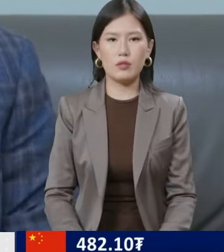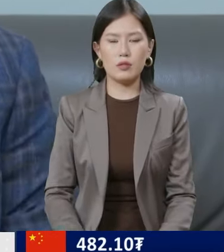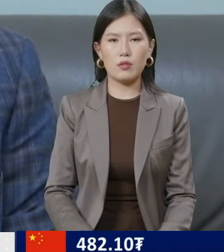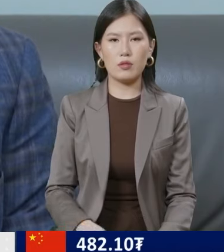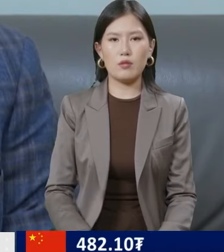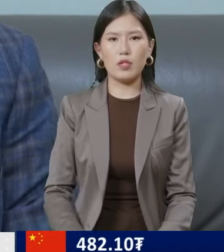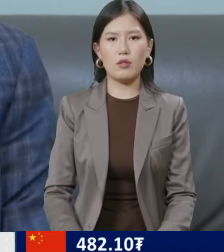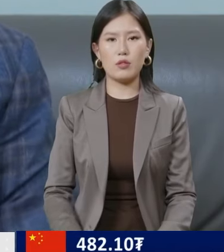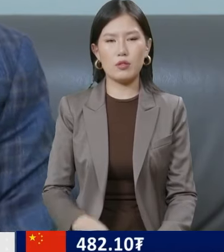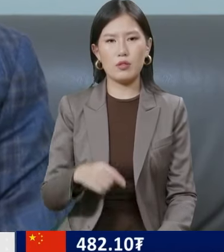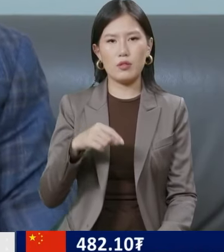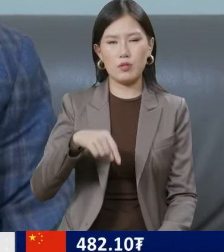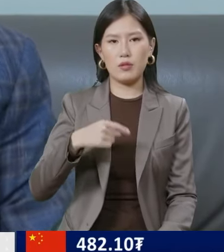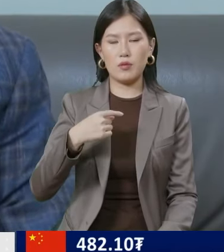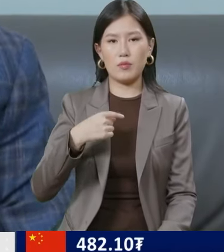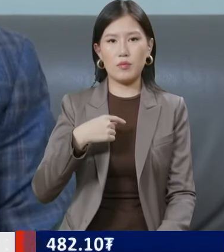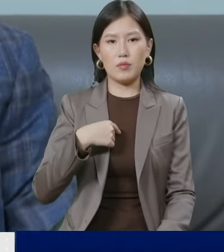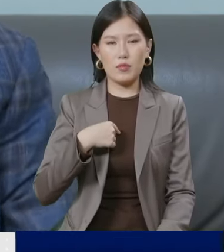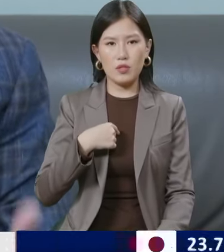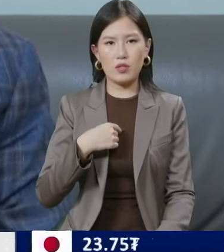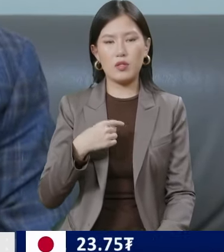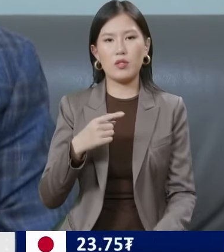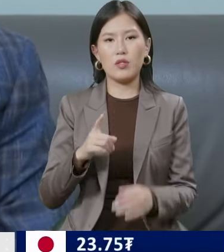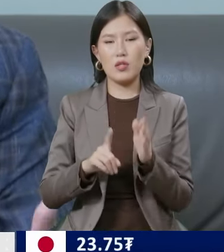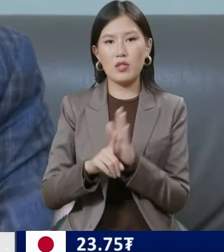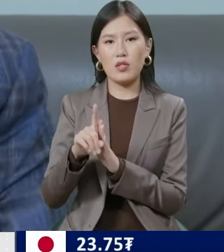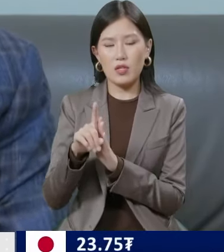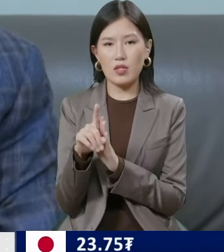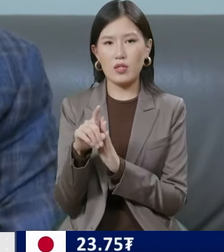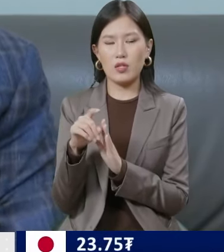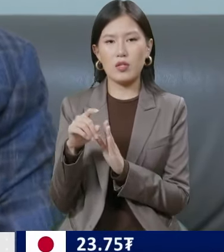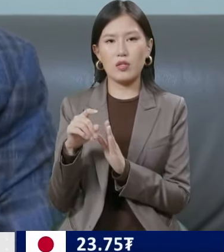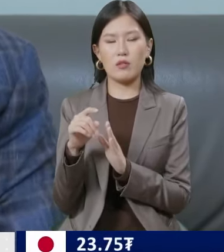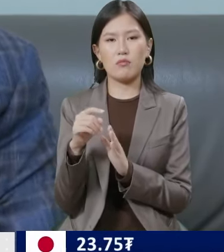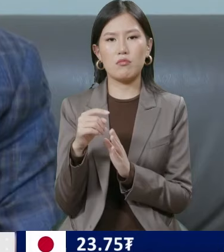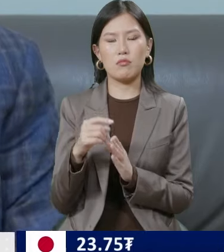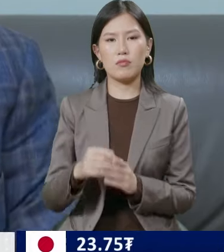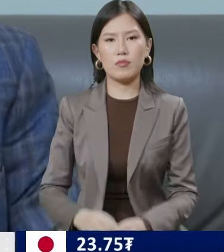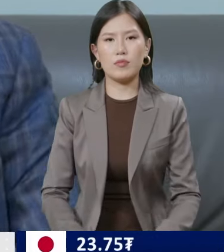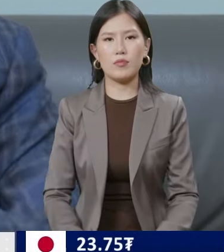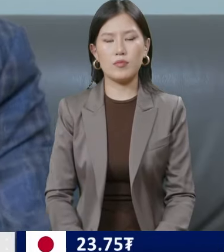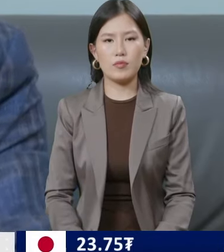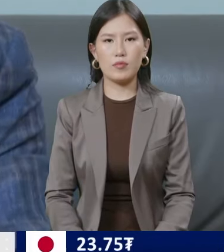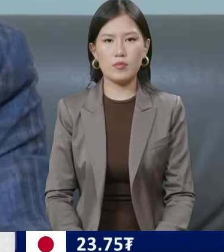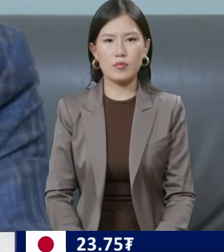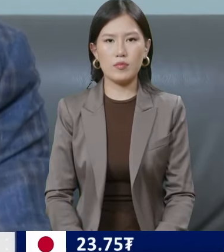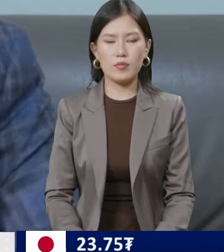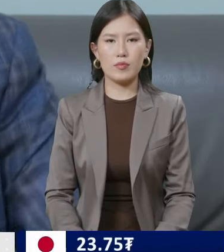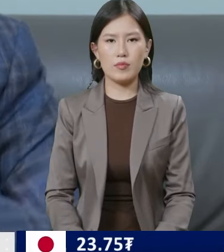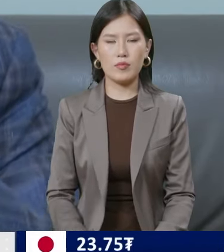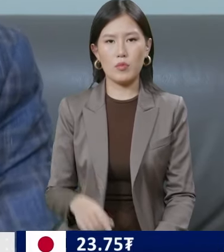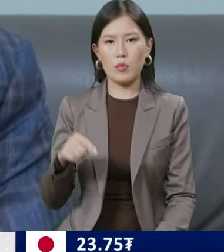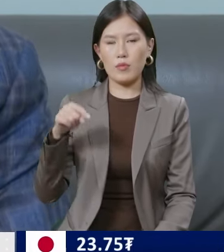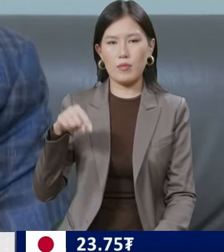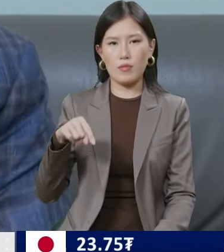2 өөр асуудал шүү. Би болж байгаа бүтээгдэхүүнээр нэг нь хэрэглээнд бол баг үуч болно одоо тариф. А нөгөөт нь тэрийг